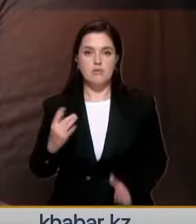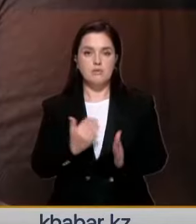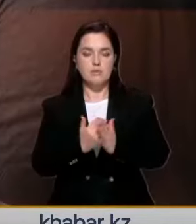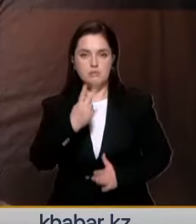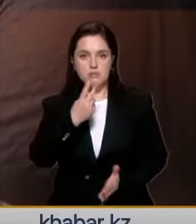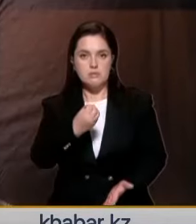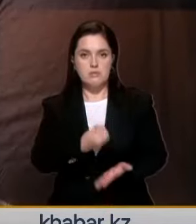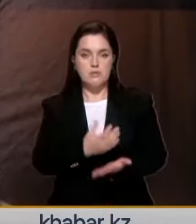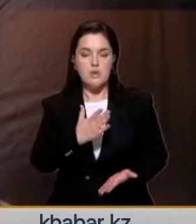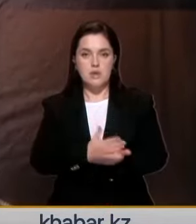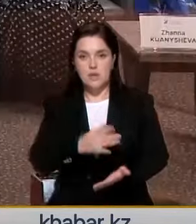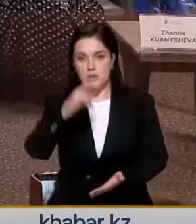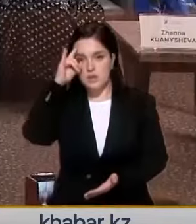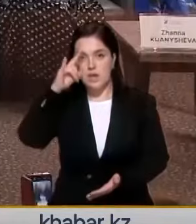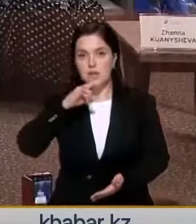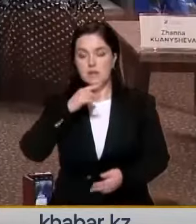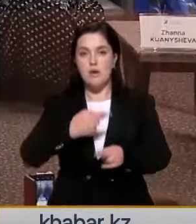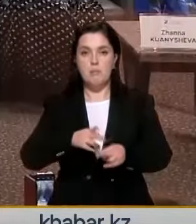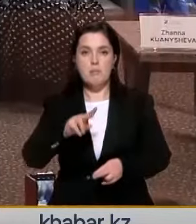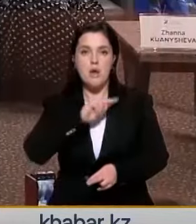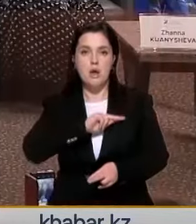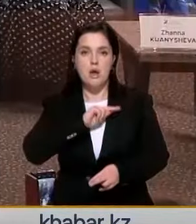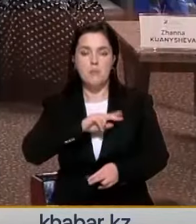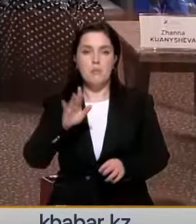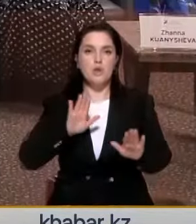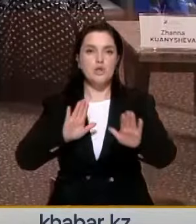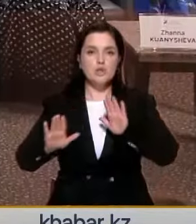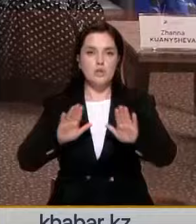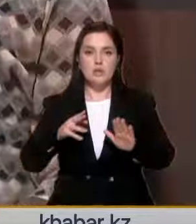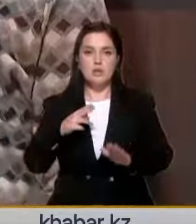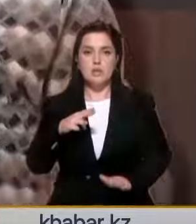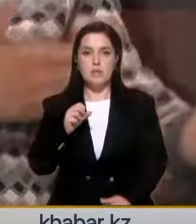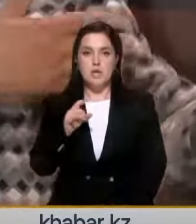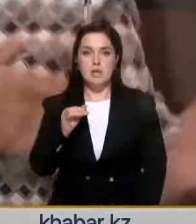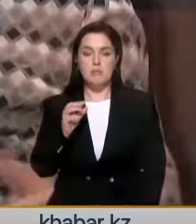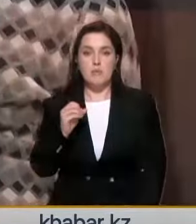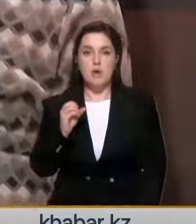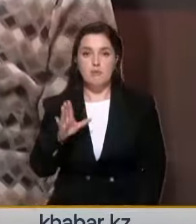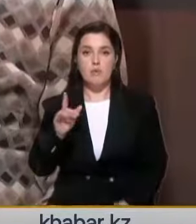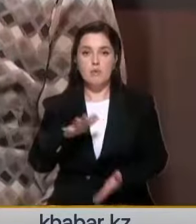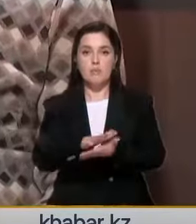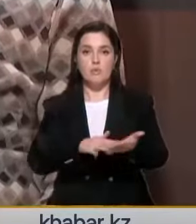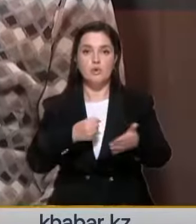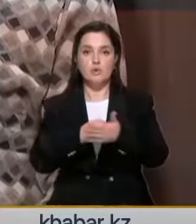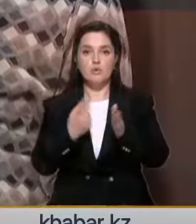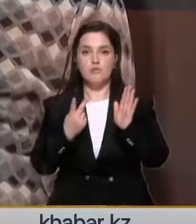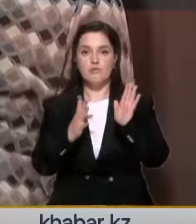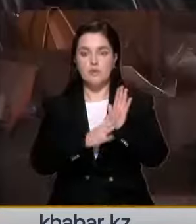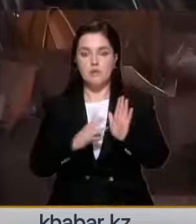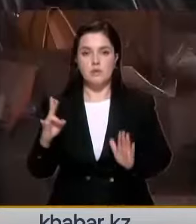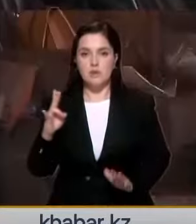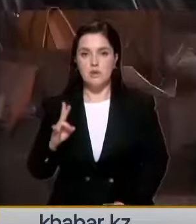кинематограф он особо отметил работу режиссёра Дарина Амир Баева конкурсные показы продлятся до